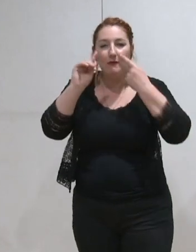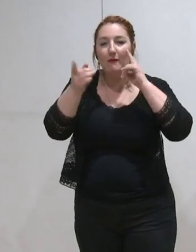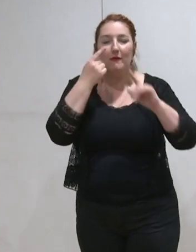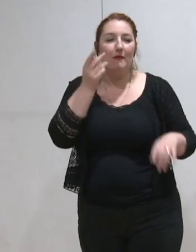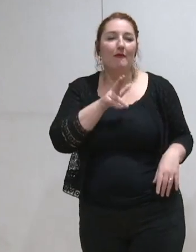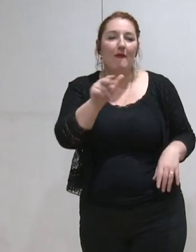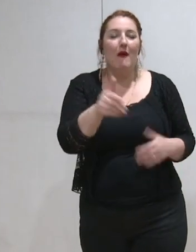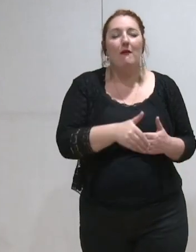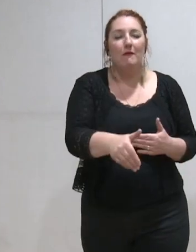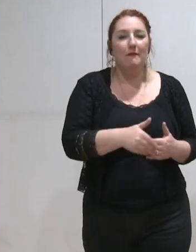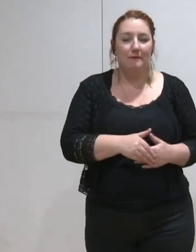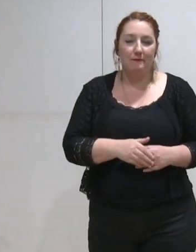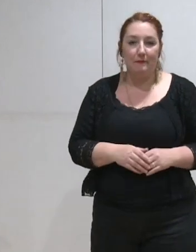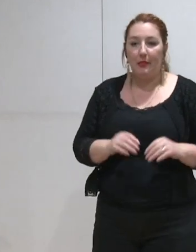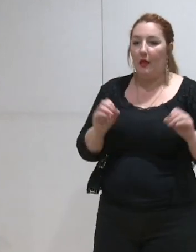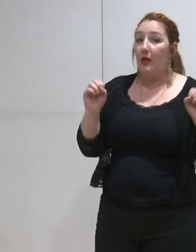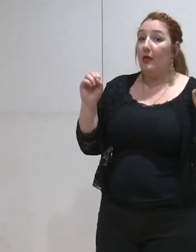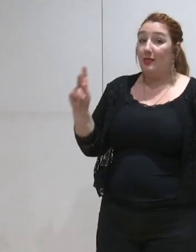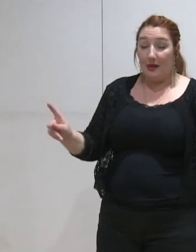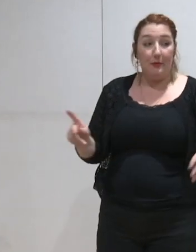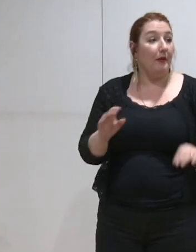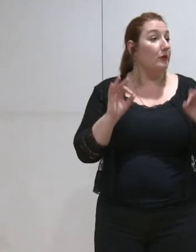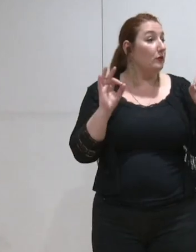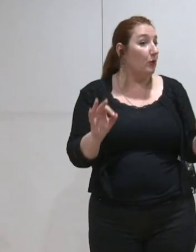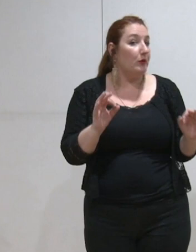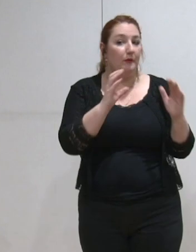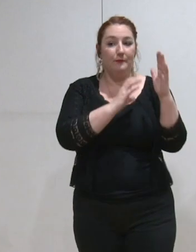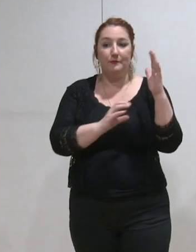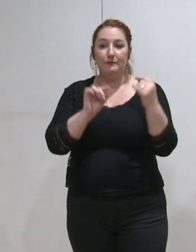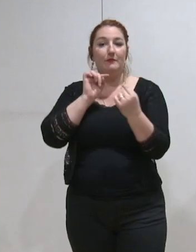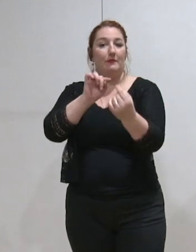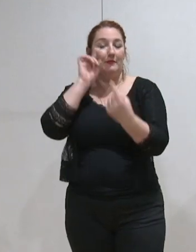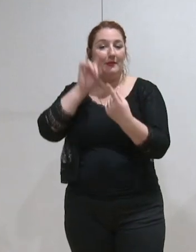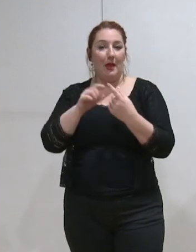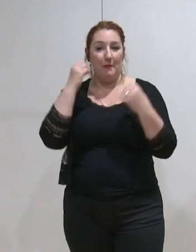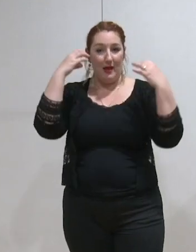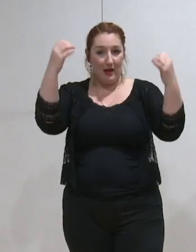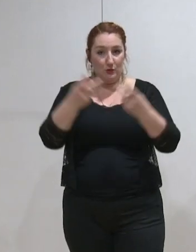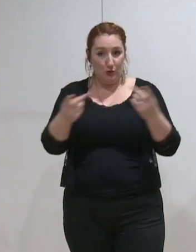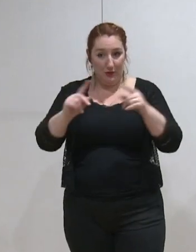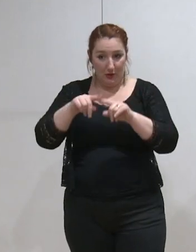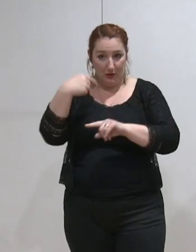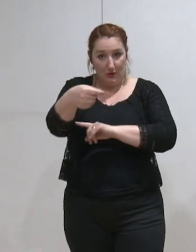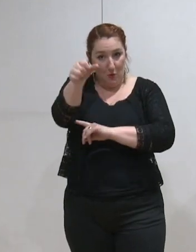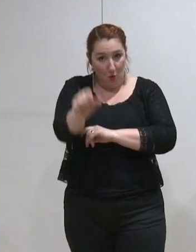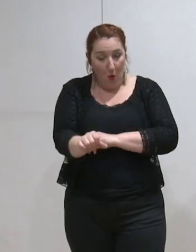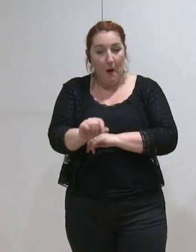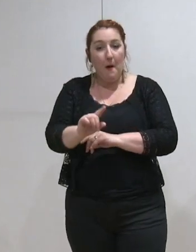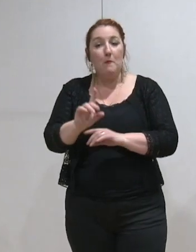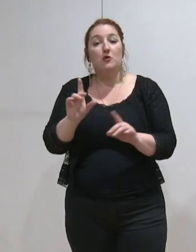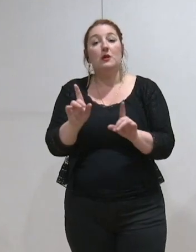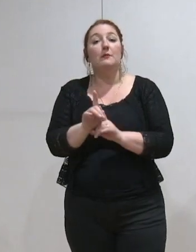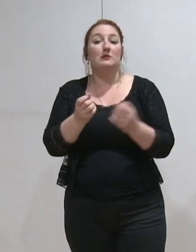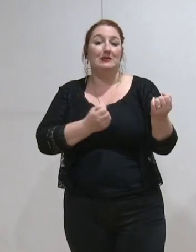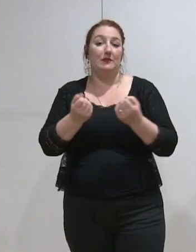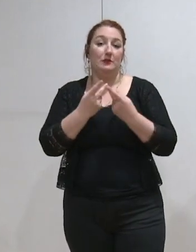surface très bien donc nous aurons donc un débat sur l'éclairage public le mois prochain et de fait évidemment la question du service